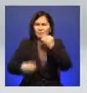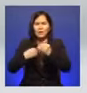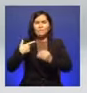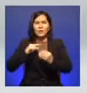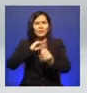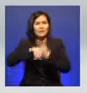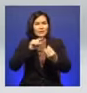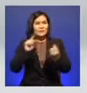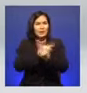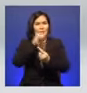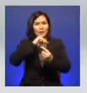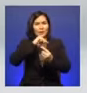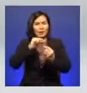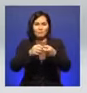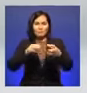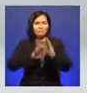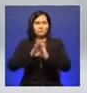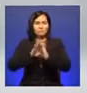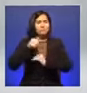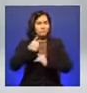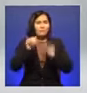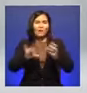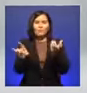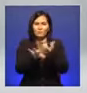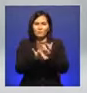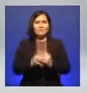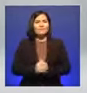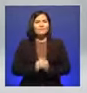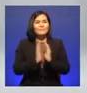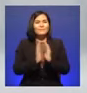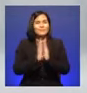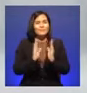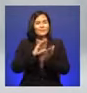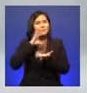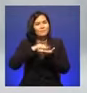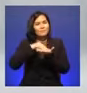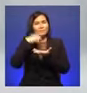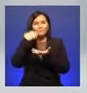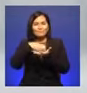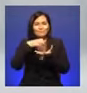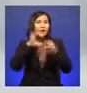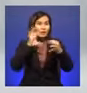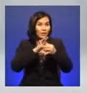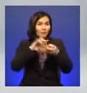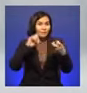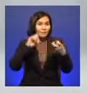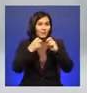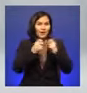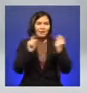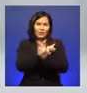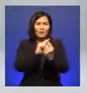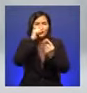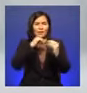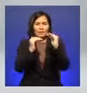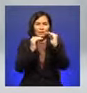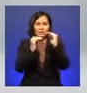บโตอย่างมีคุณภาพด้วยครับ ขอบคุณมากค่ะอาจารย์ที่ได้ให้ข้อมูลเรื่องสถานการณ์ความเหลื่อมล้ำที่เกิดขึ้นในสังคม